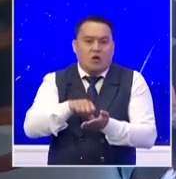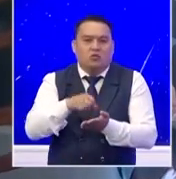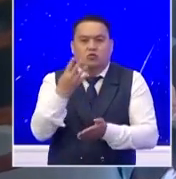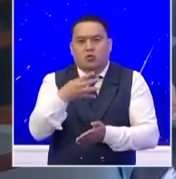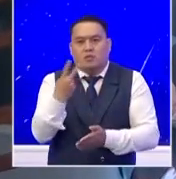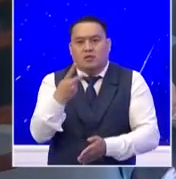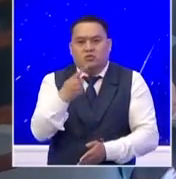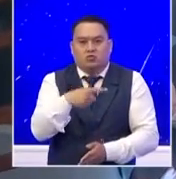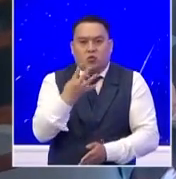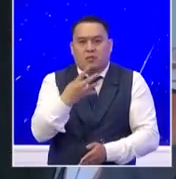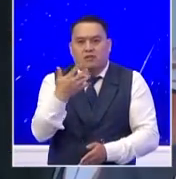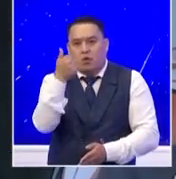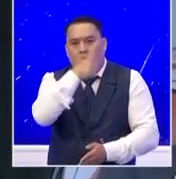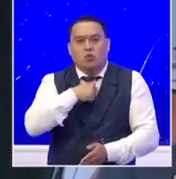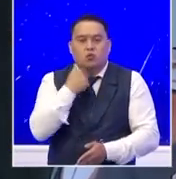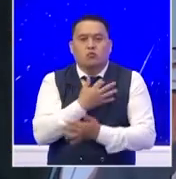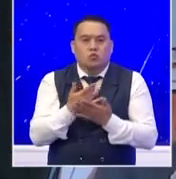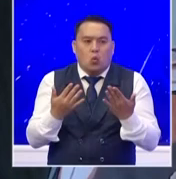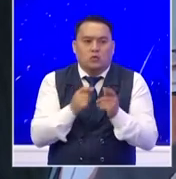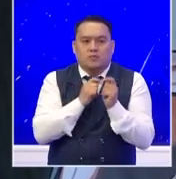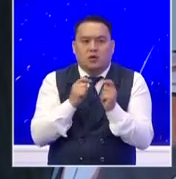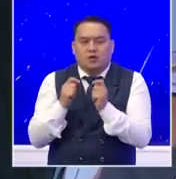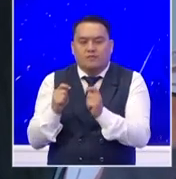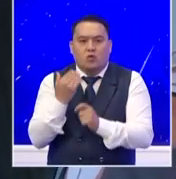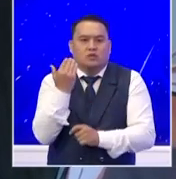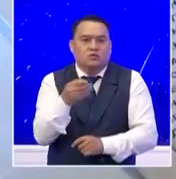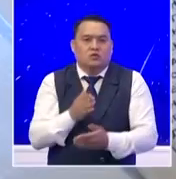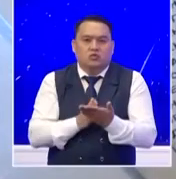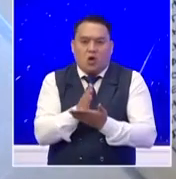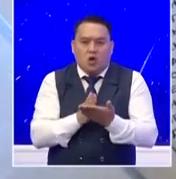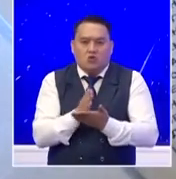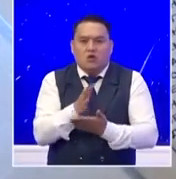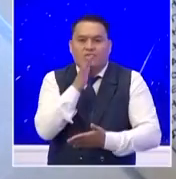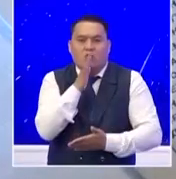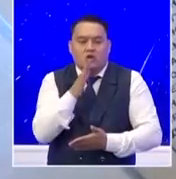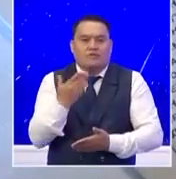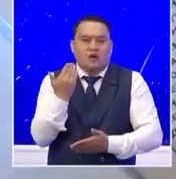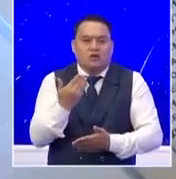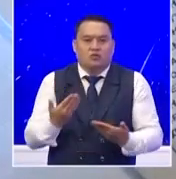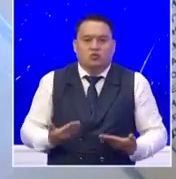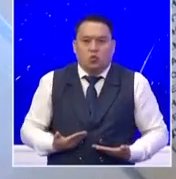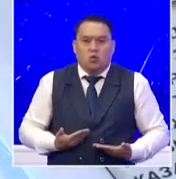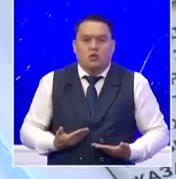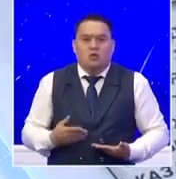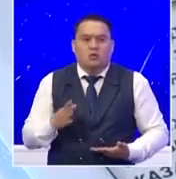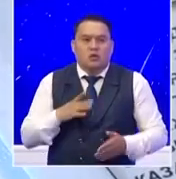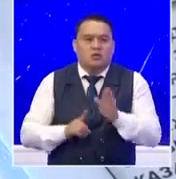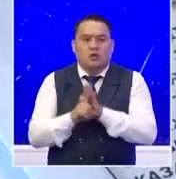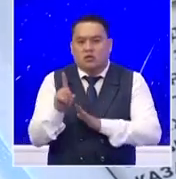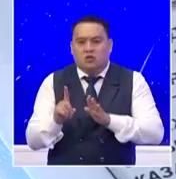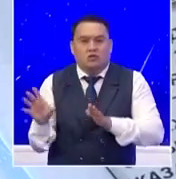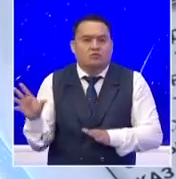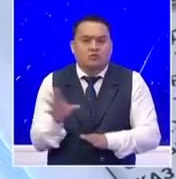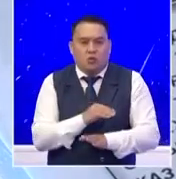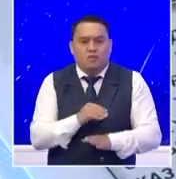1941-45 годах, а также множество других медалей. Несмотря на свои заслуги в военное время, в мирной жизни солдату пришлось начинать все сначала.